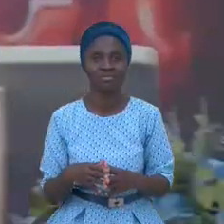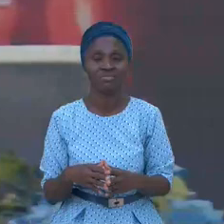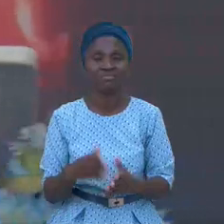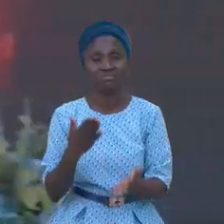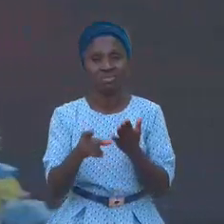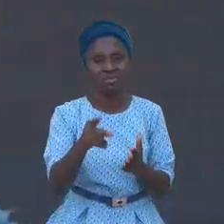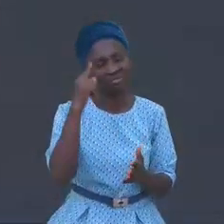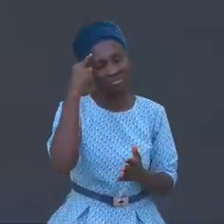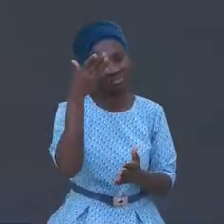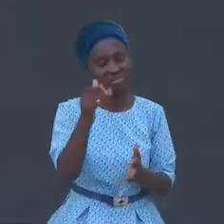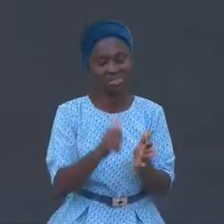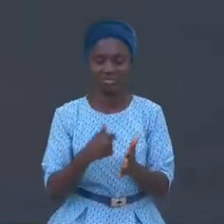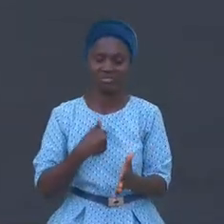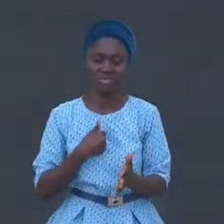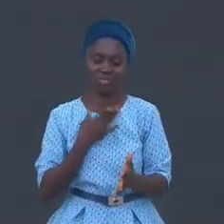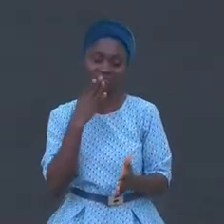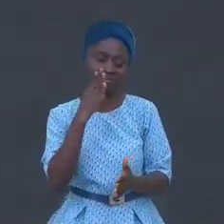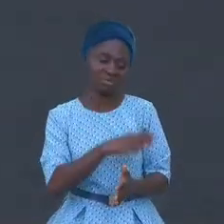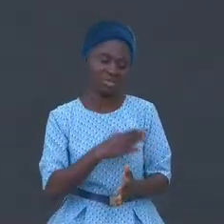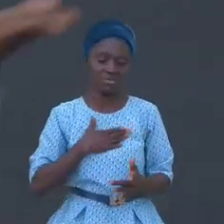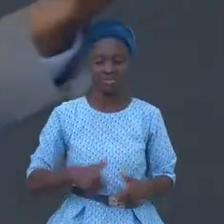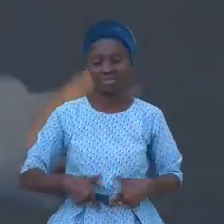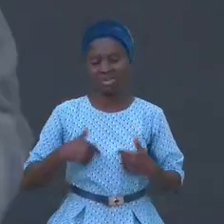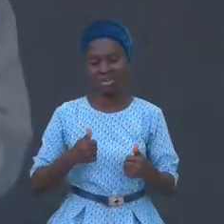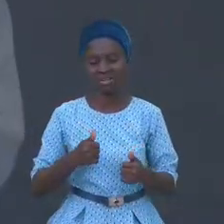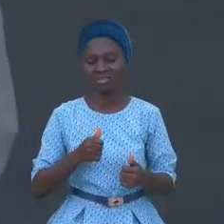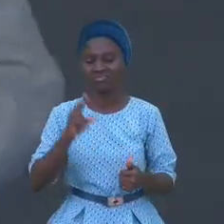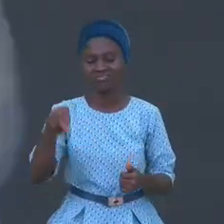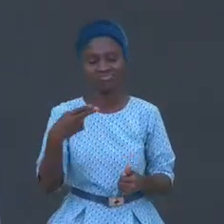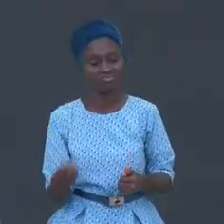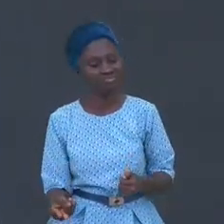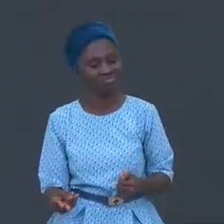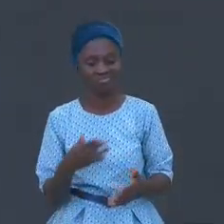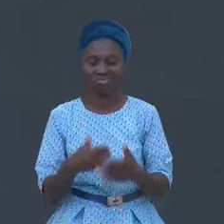bon. Je suis mauvais. Je suis tout.